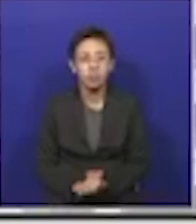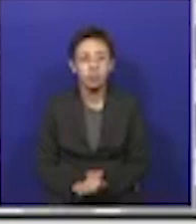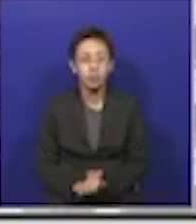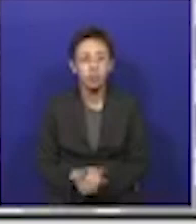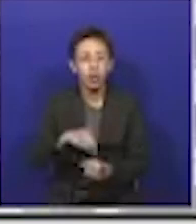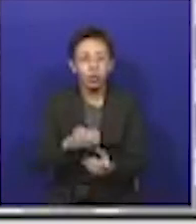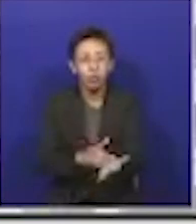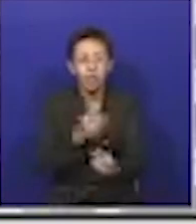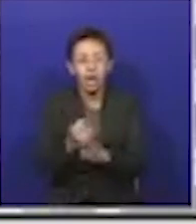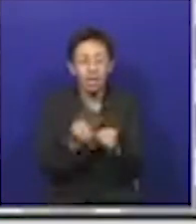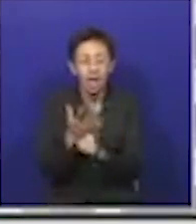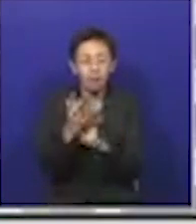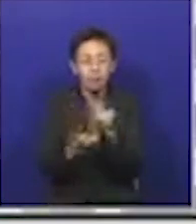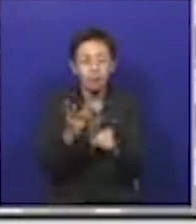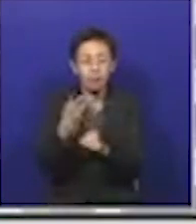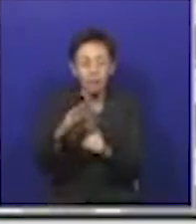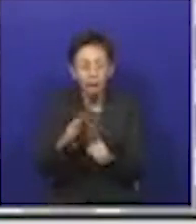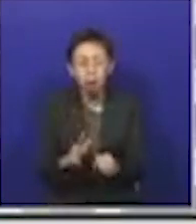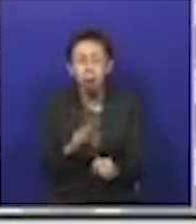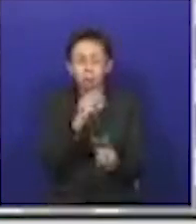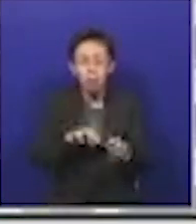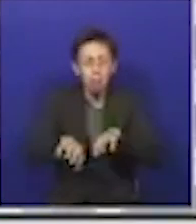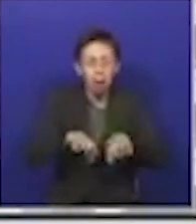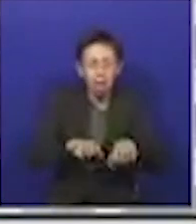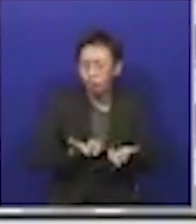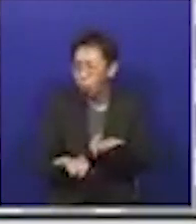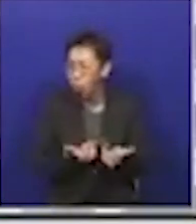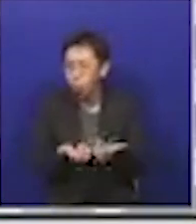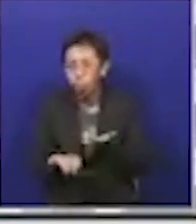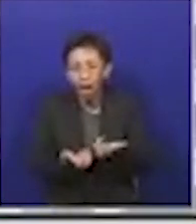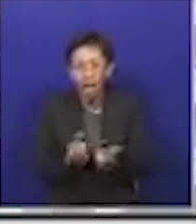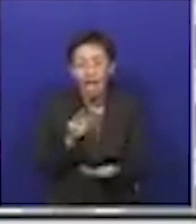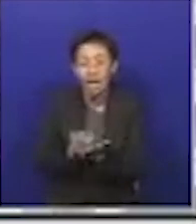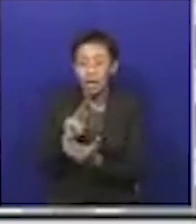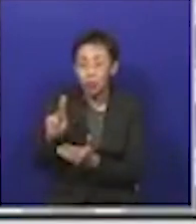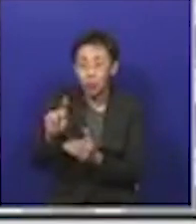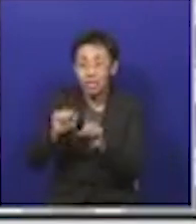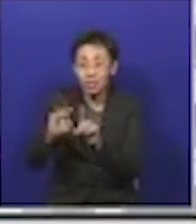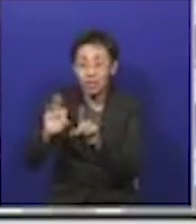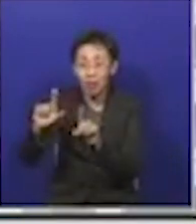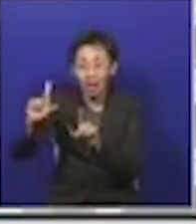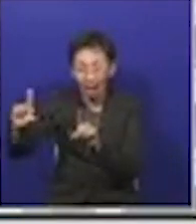ถ้าท่านบริหารเศรษฐกิจล้มเหลวนะและอ้างขอกู้เงิน 1.9 ล้านล้านไปโปะเนี่ย